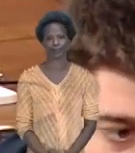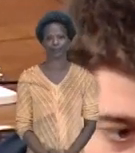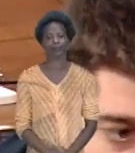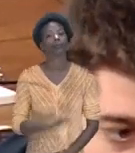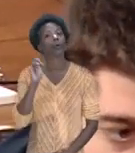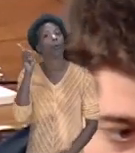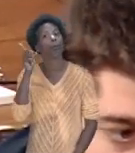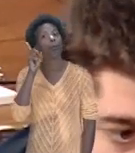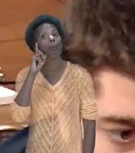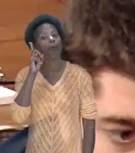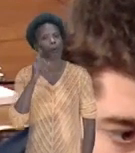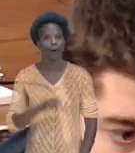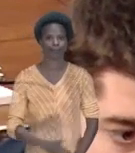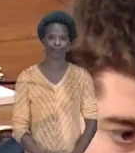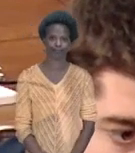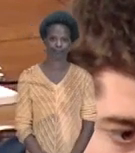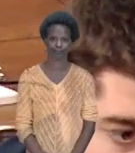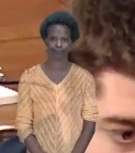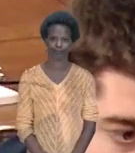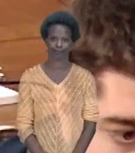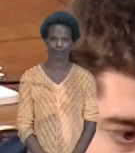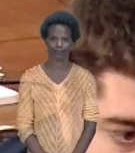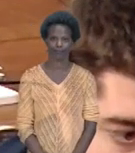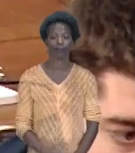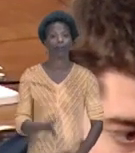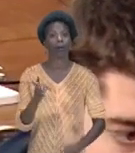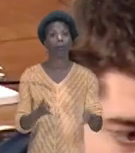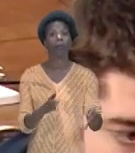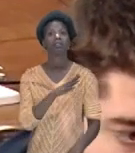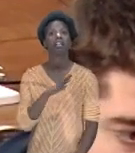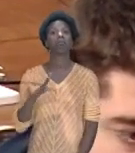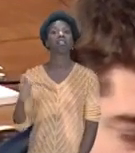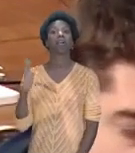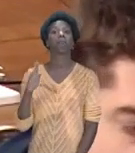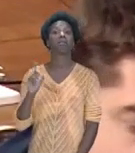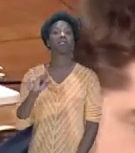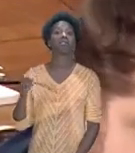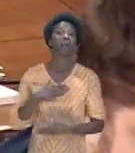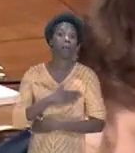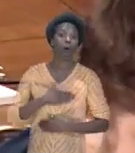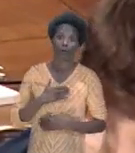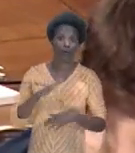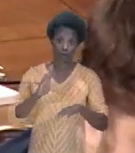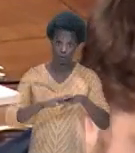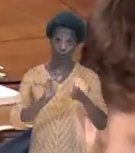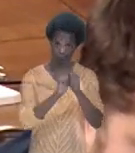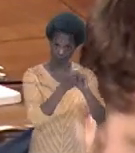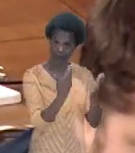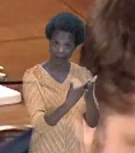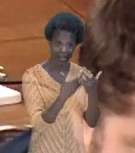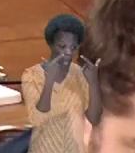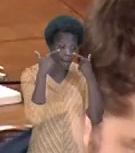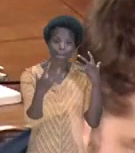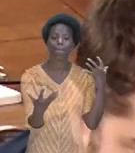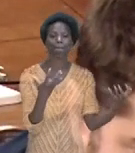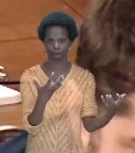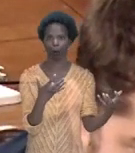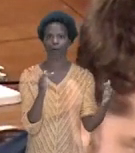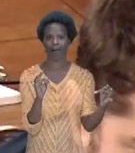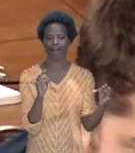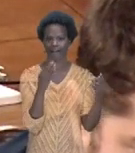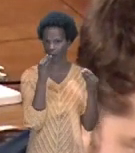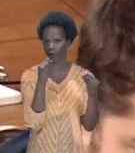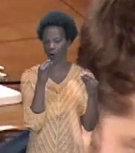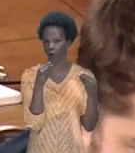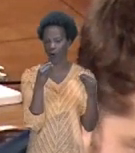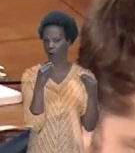car n'en déplaise à Madame Bichet, elles traduisent, qu'on le veuille ou non, à la fois de l'approximation, là